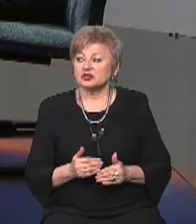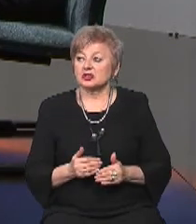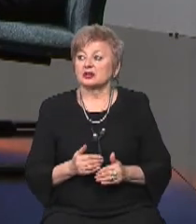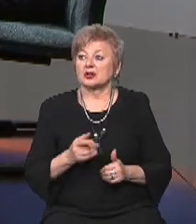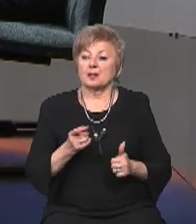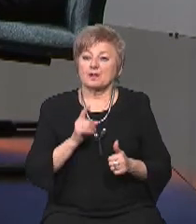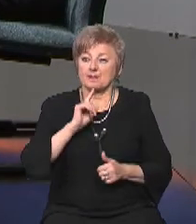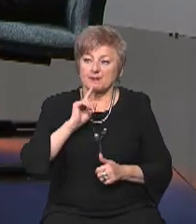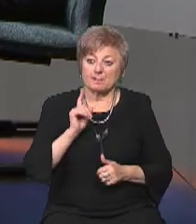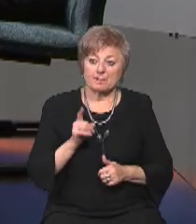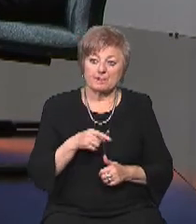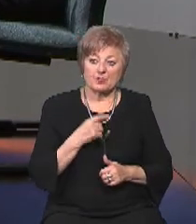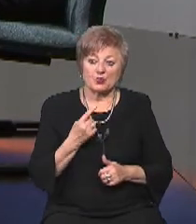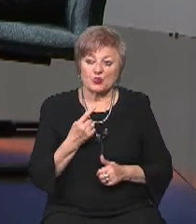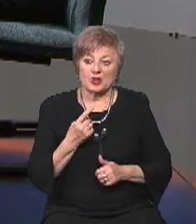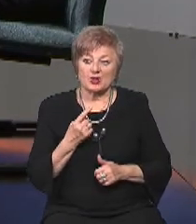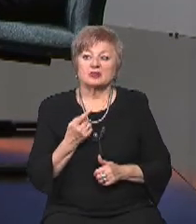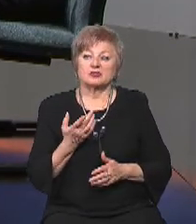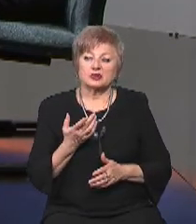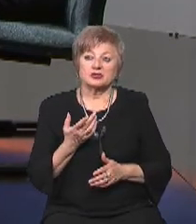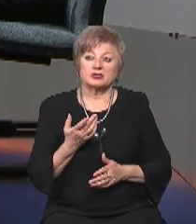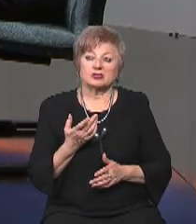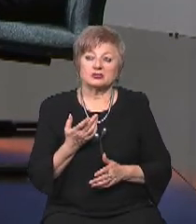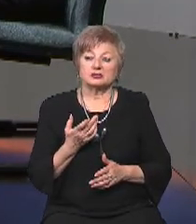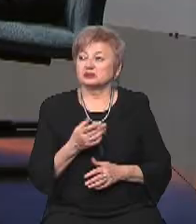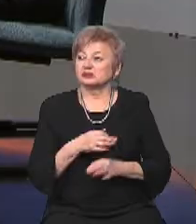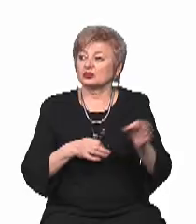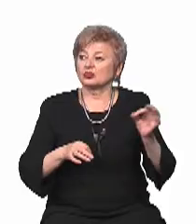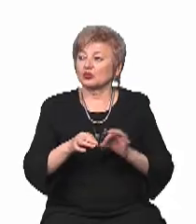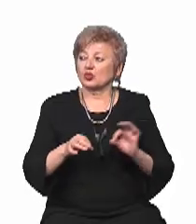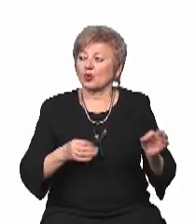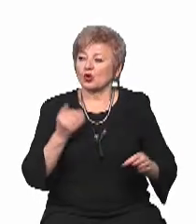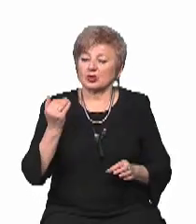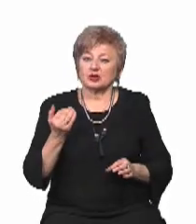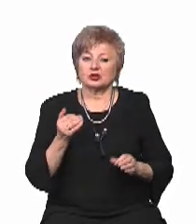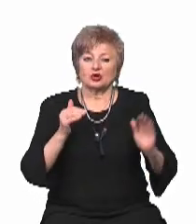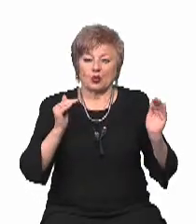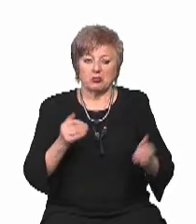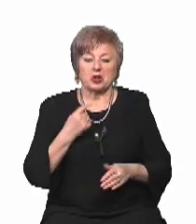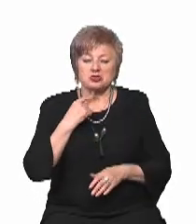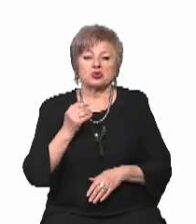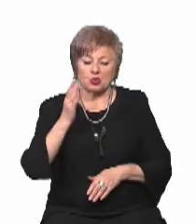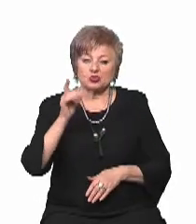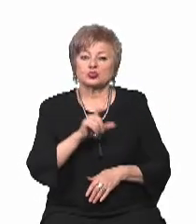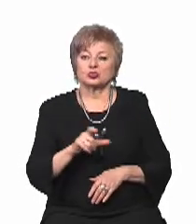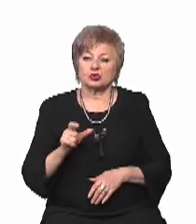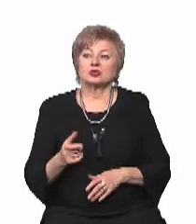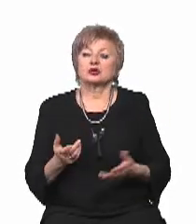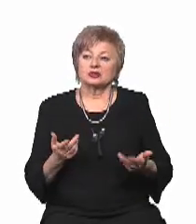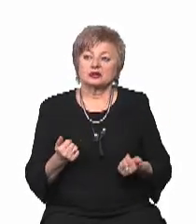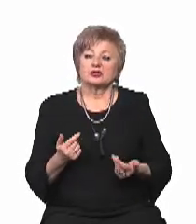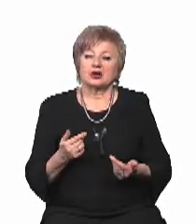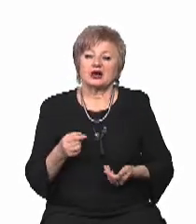В перший рік було 225 поданих проєктів. Так само і ще менше голосуючих у нас.